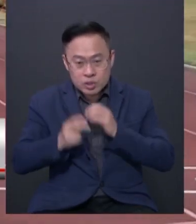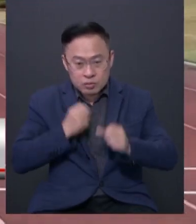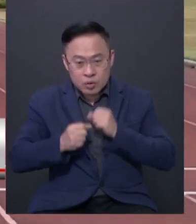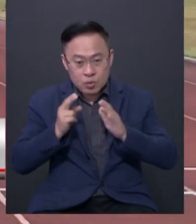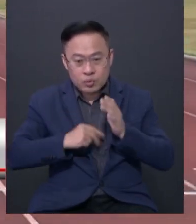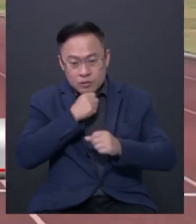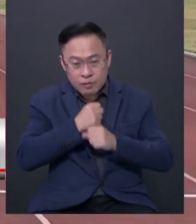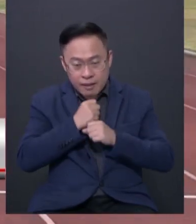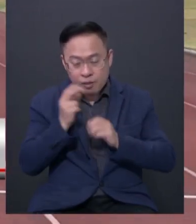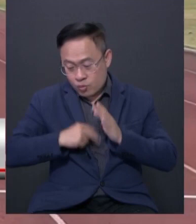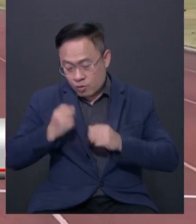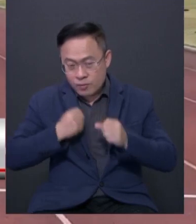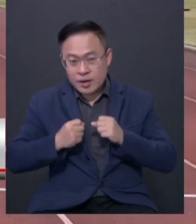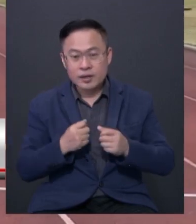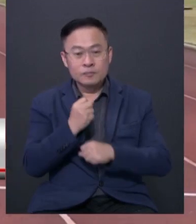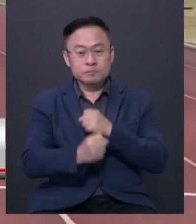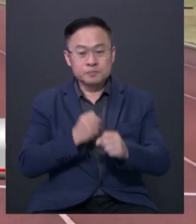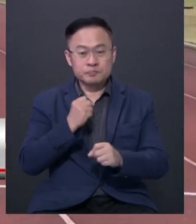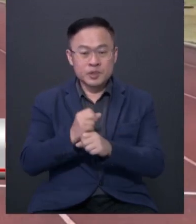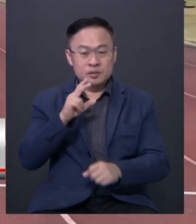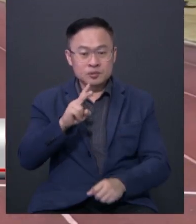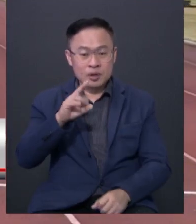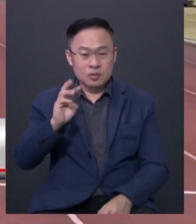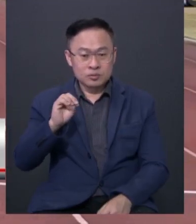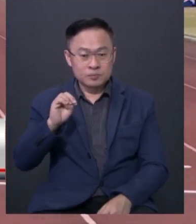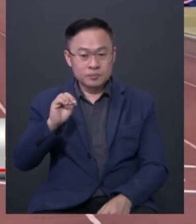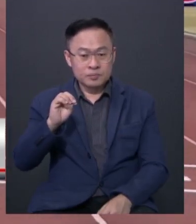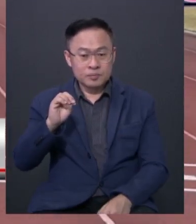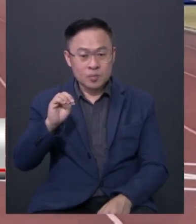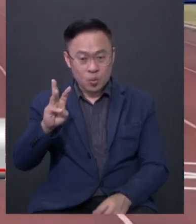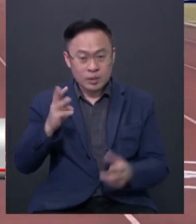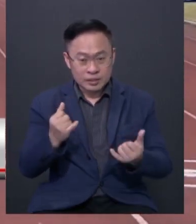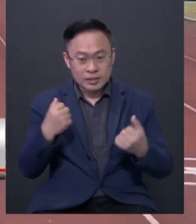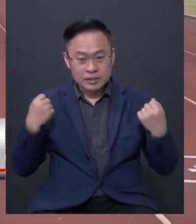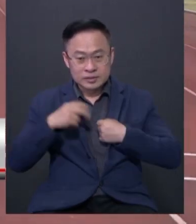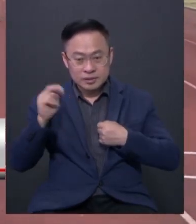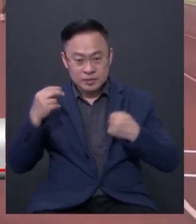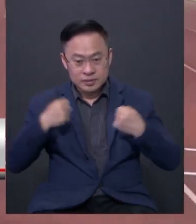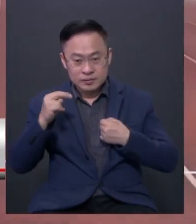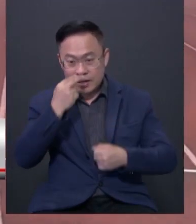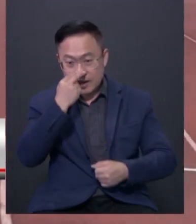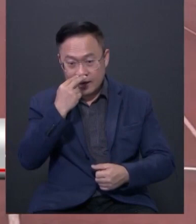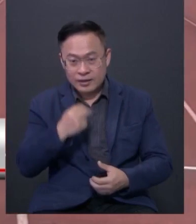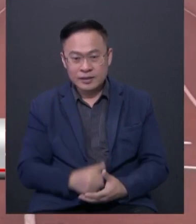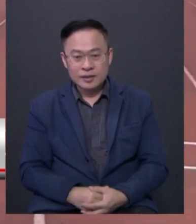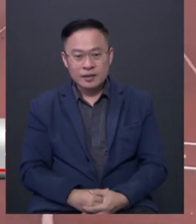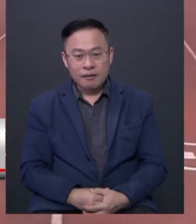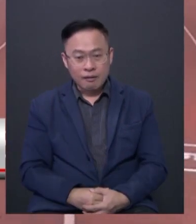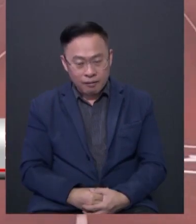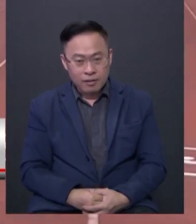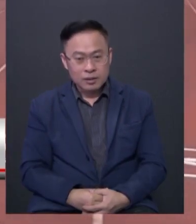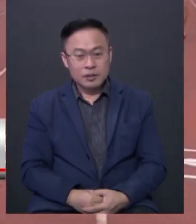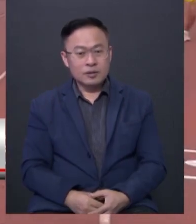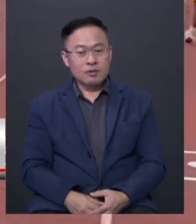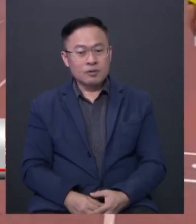เลิศแห่งประเทศไทยประจำปี2566คุณปู่สว่างเสื้อน้ำเงินค่ะปู่สว่างจันพรามเจ้าของสถิติประเทศ